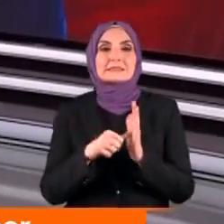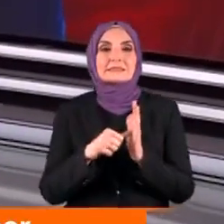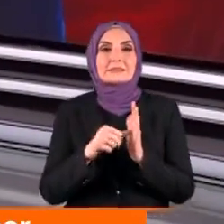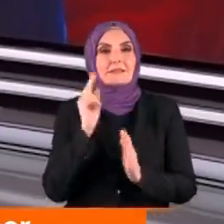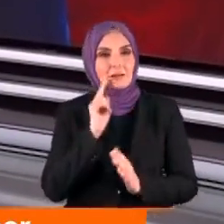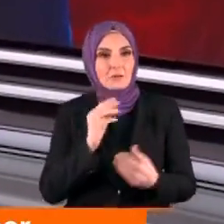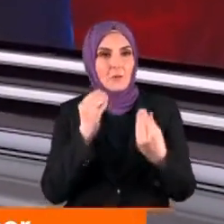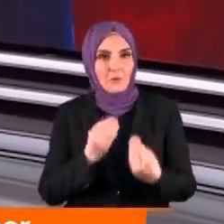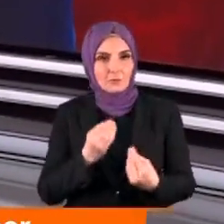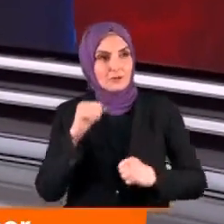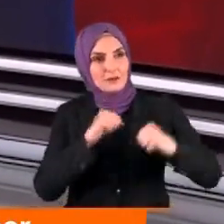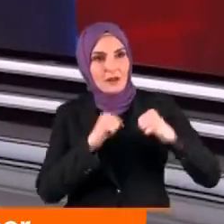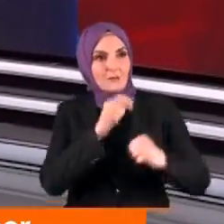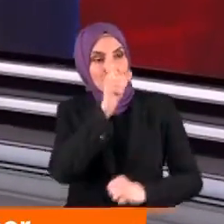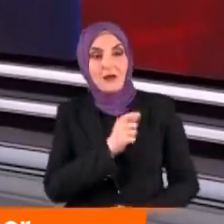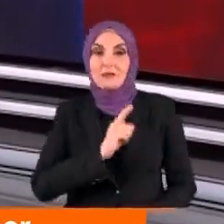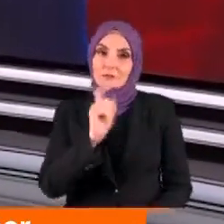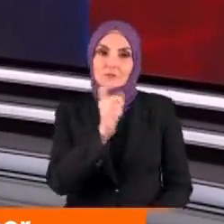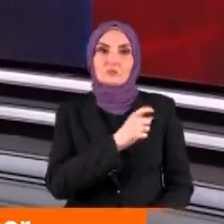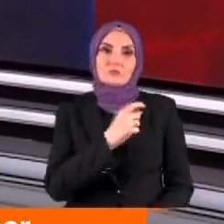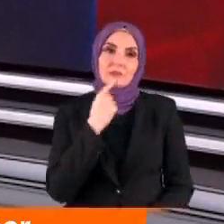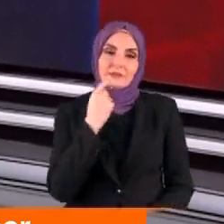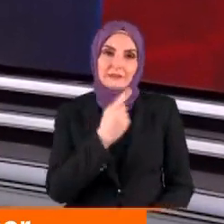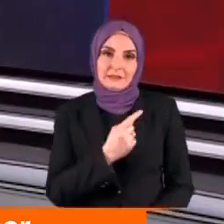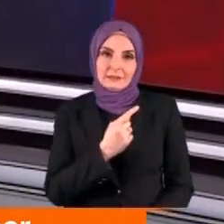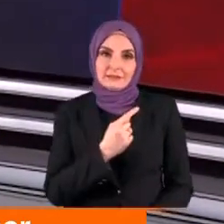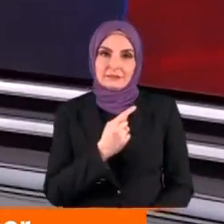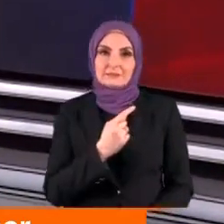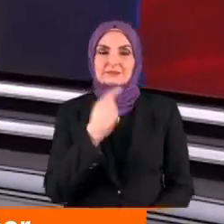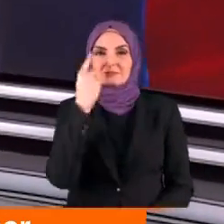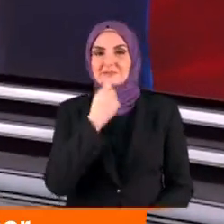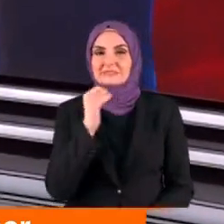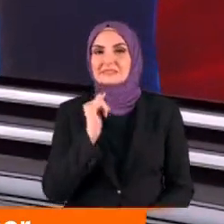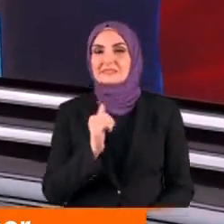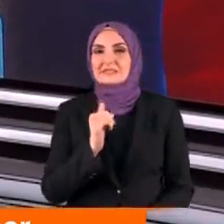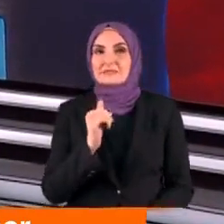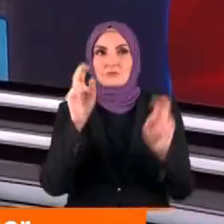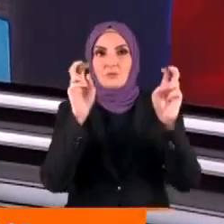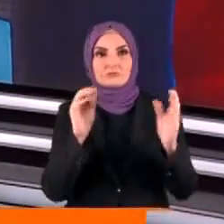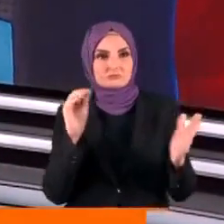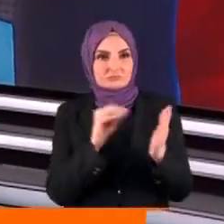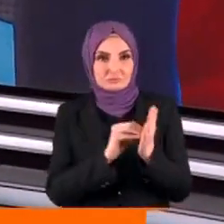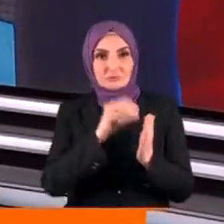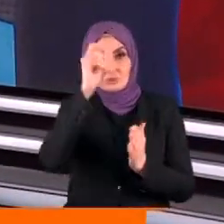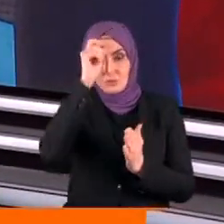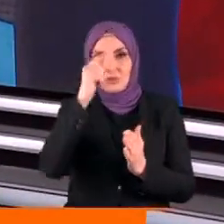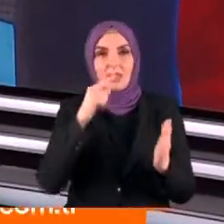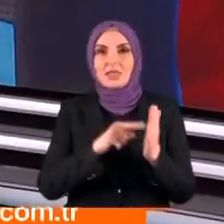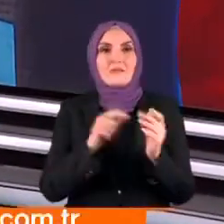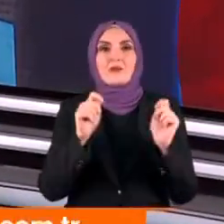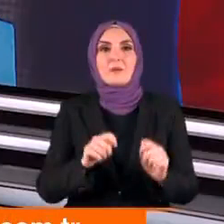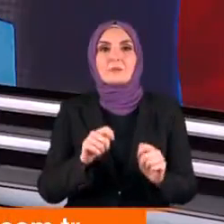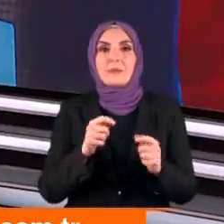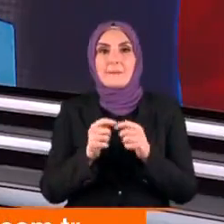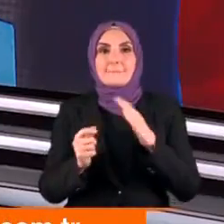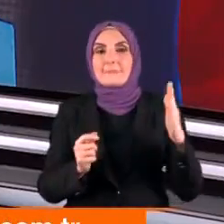çağrı yaptı. Cumhurbaşkanı Erdoğan daha sonra sözü attıkları çirkin manşetlerle Türkiye'ye hedef alan batıya getirdi. Seçimleri